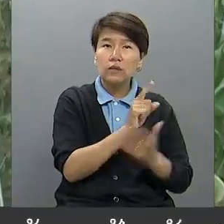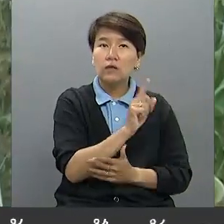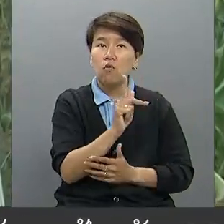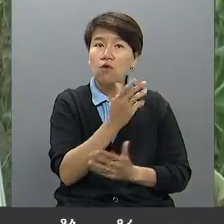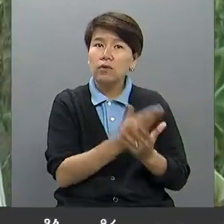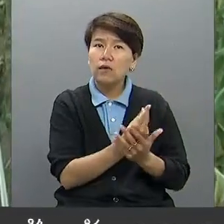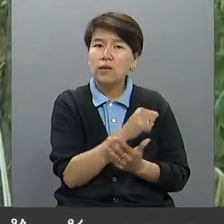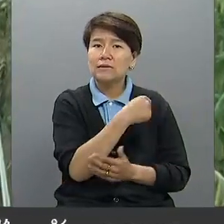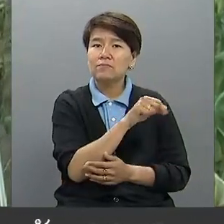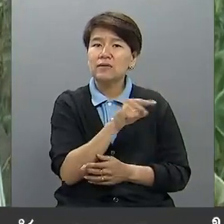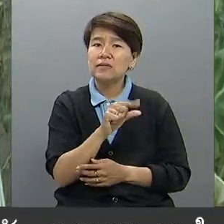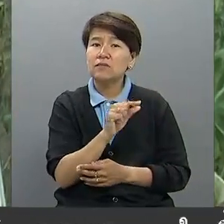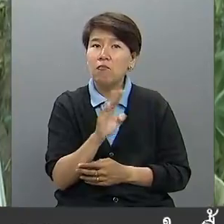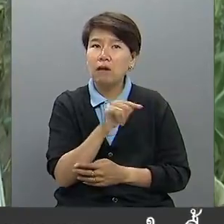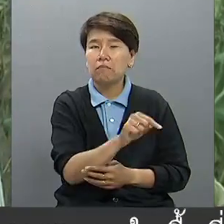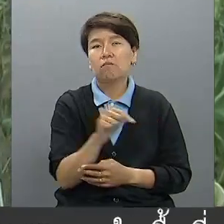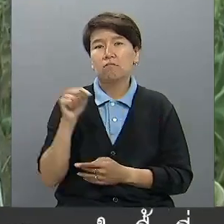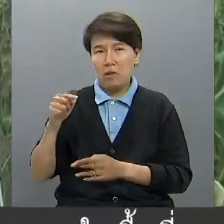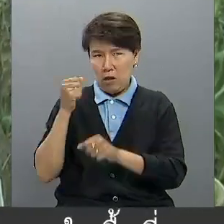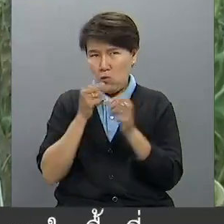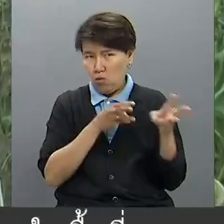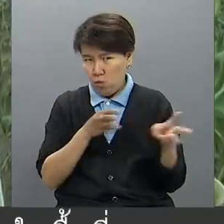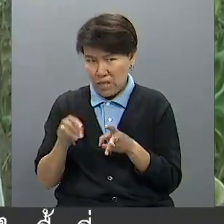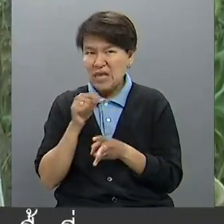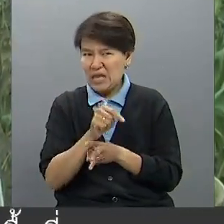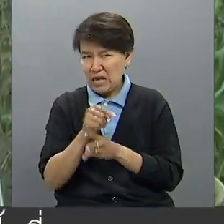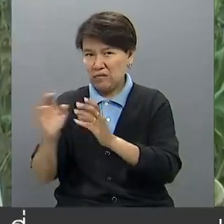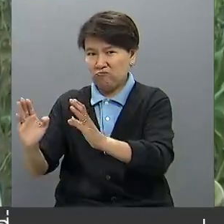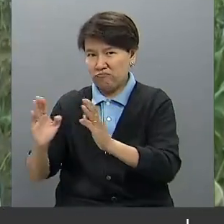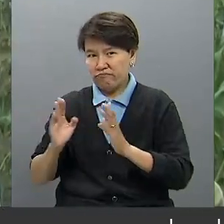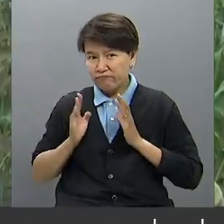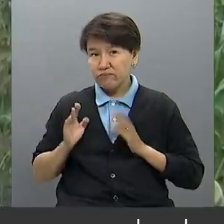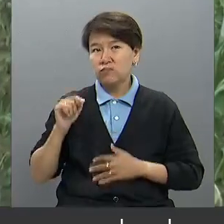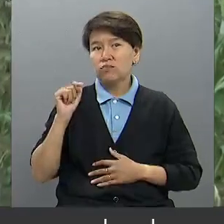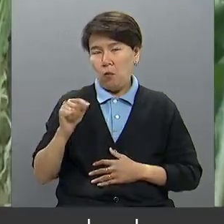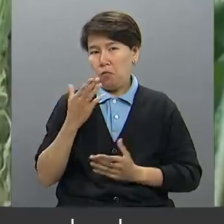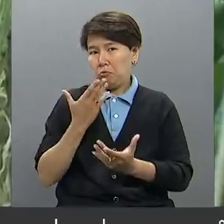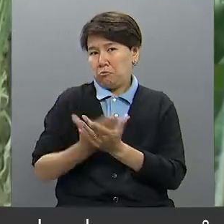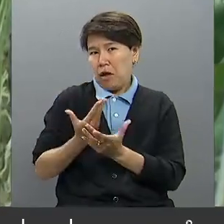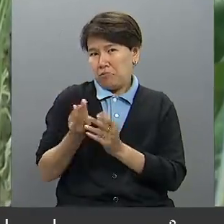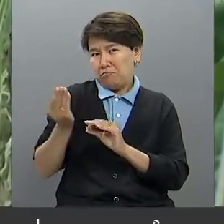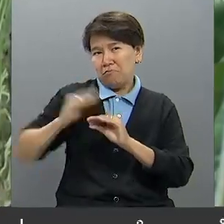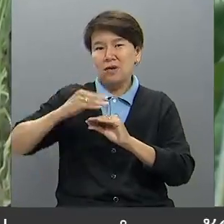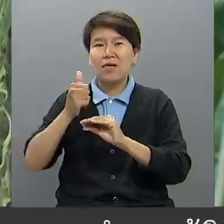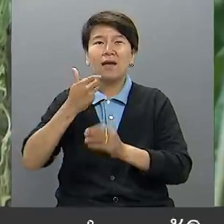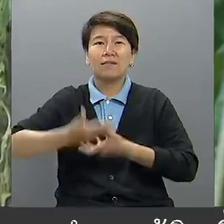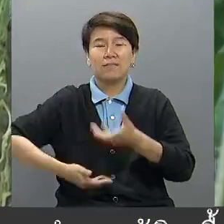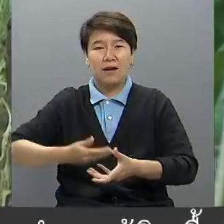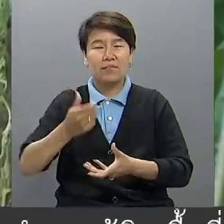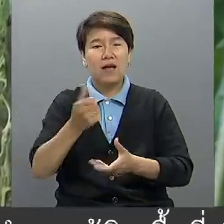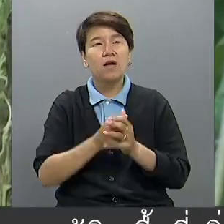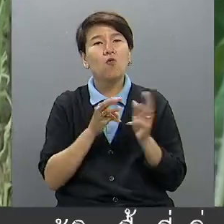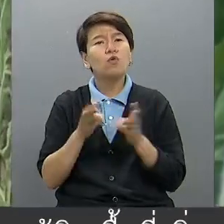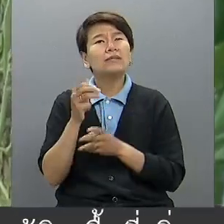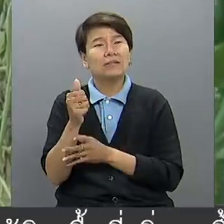านั้นเองนะครับแต่ว่าถ้าเกิดว่ามาสร้างแบบนี้แล้วเนี่ยมาทำเป็นแบบนี้ปั๊บมันมีมูลค่าเพิ่ม มีอีกหนึ่งวิธีที่อยากได้ราคาดีอ่ะ ทำไงคะ คุ